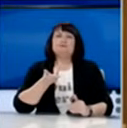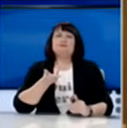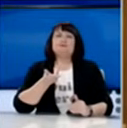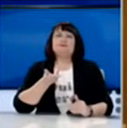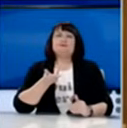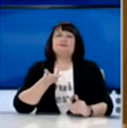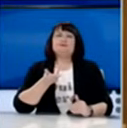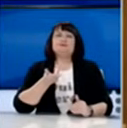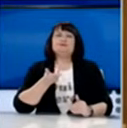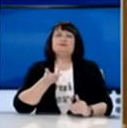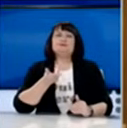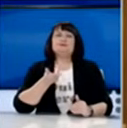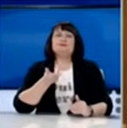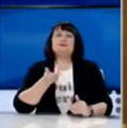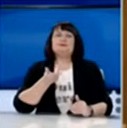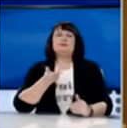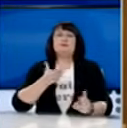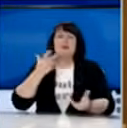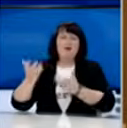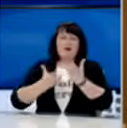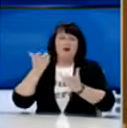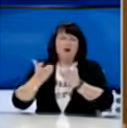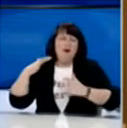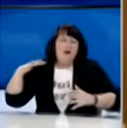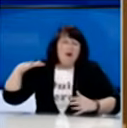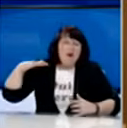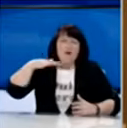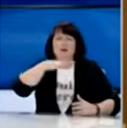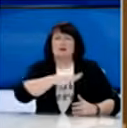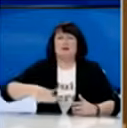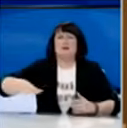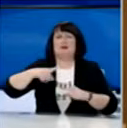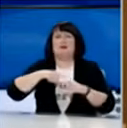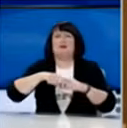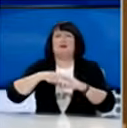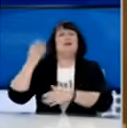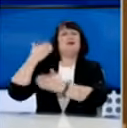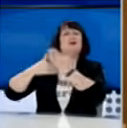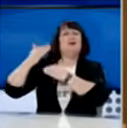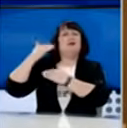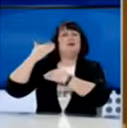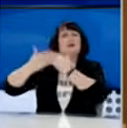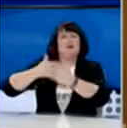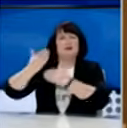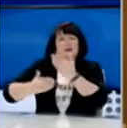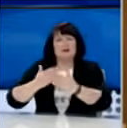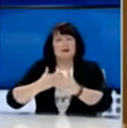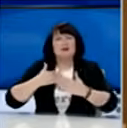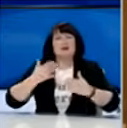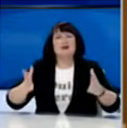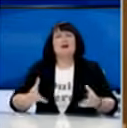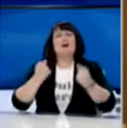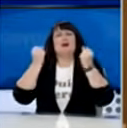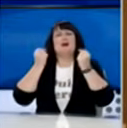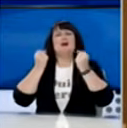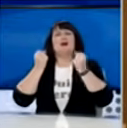ότι σε μία πύρινη επίθεση που η χώρα είχε βιώσει πολλά χρόνια κατορθώσαμε να μην θρηνήσουμε